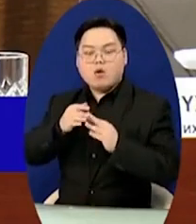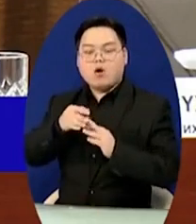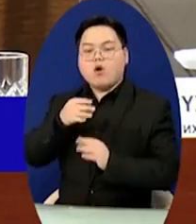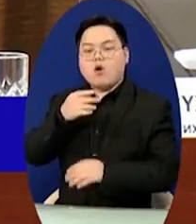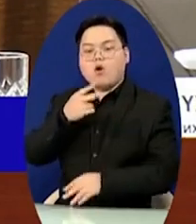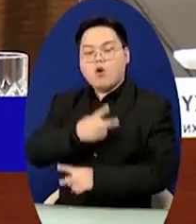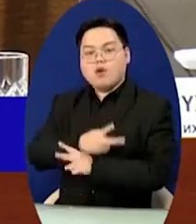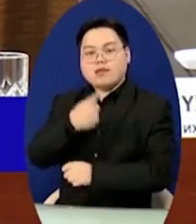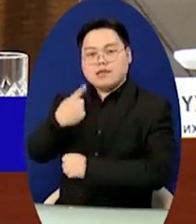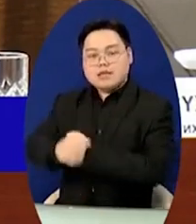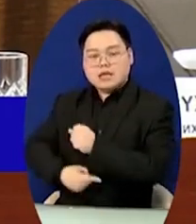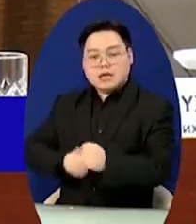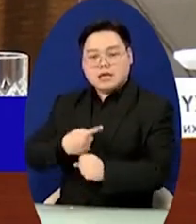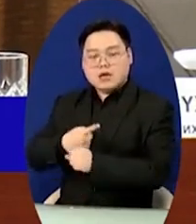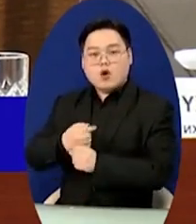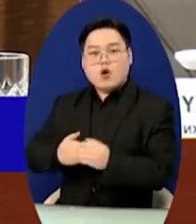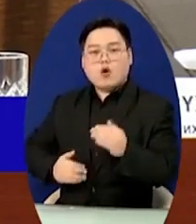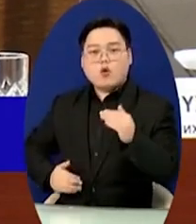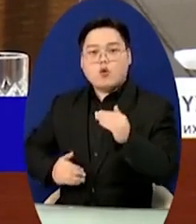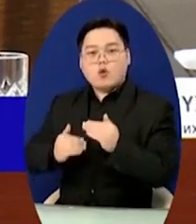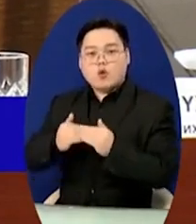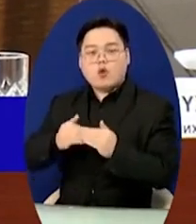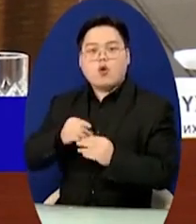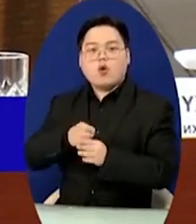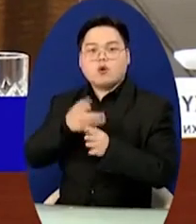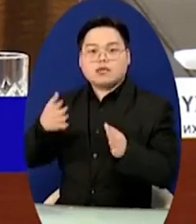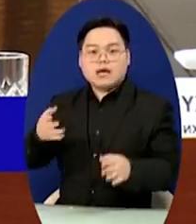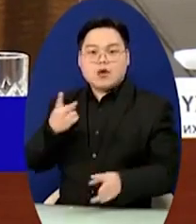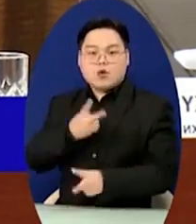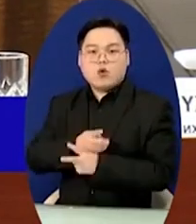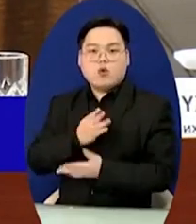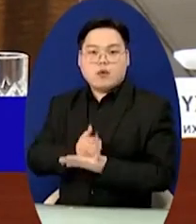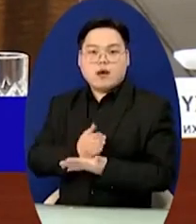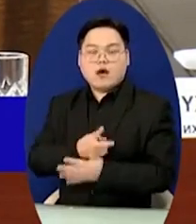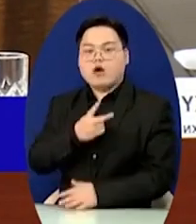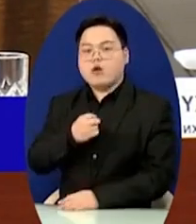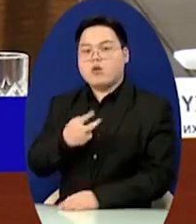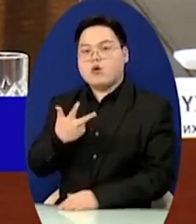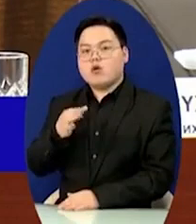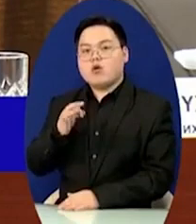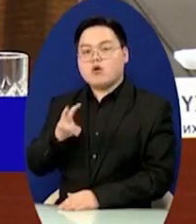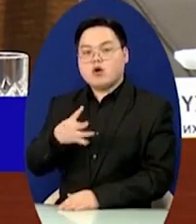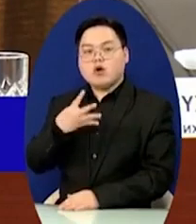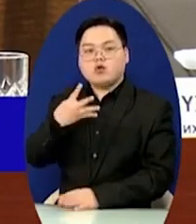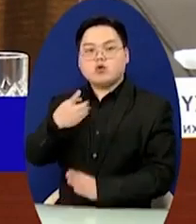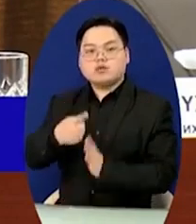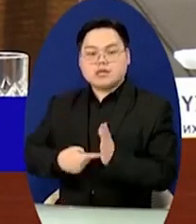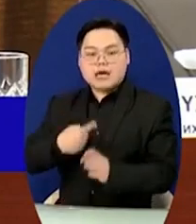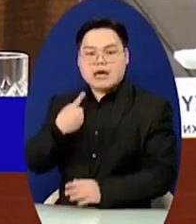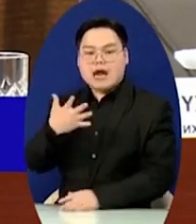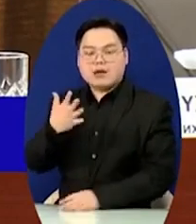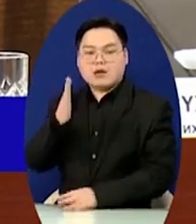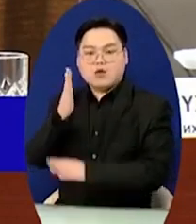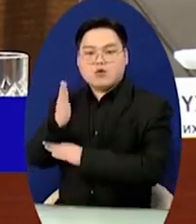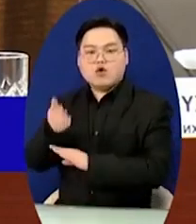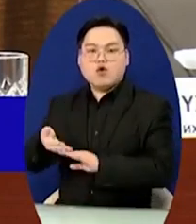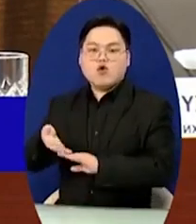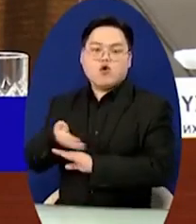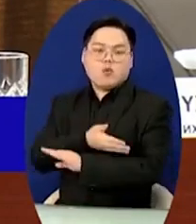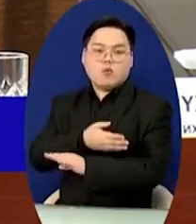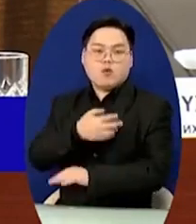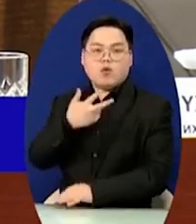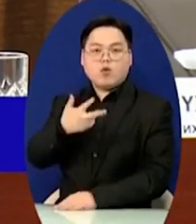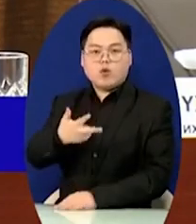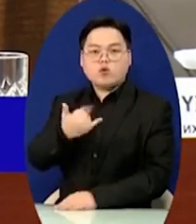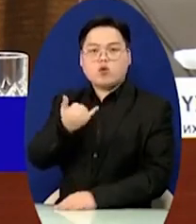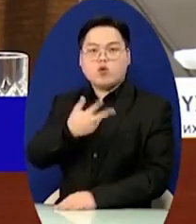жил хүртэл дээд хугацаагаар ажиллах хуультай 2023 оны 4 сарын 15-ны дотор энэ